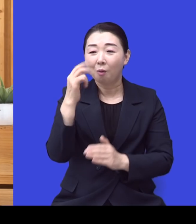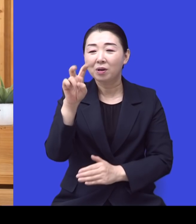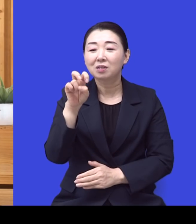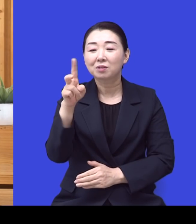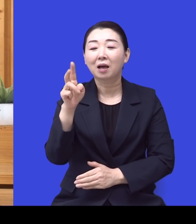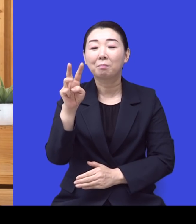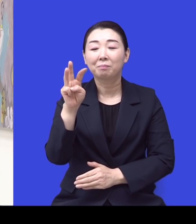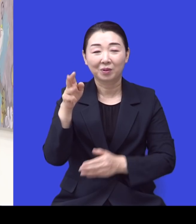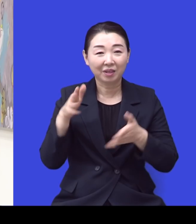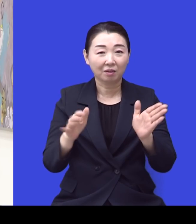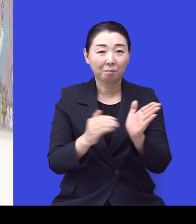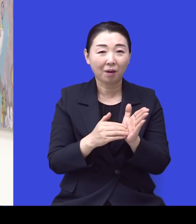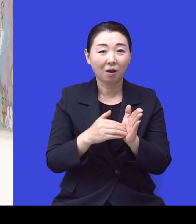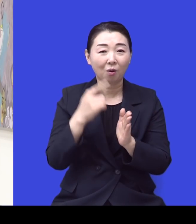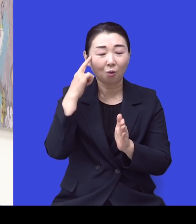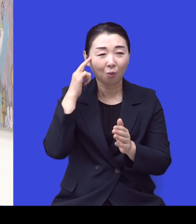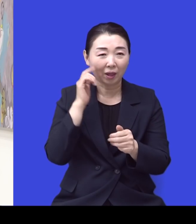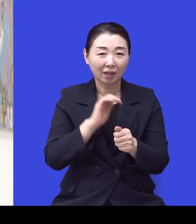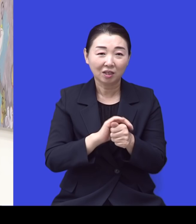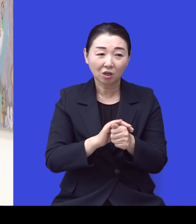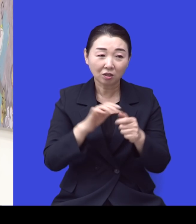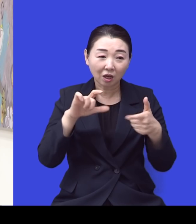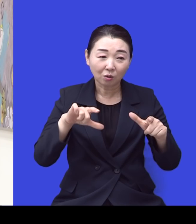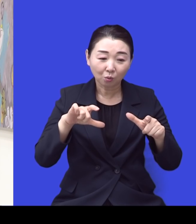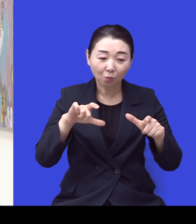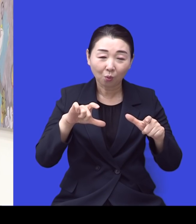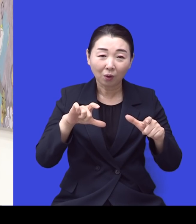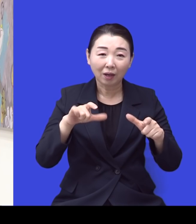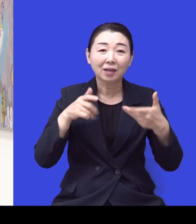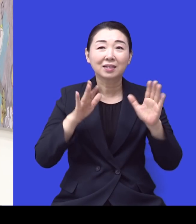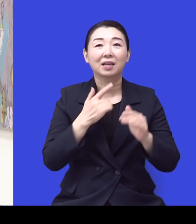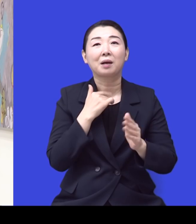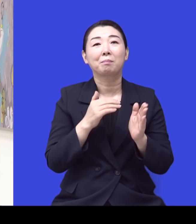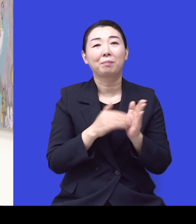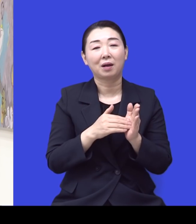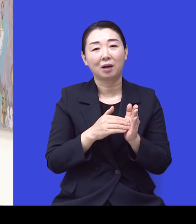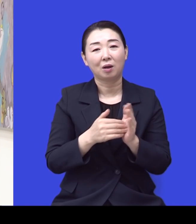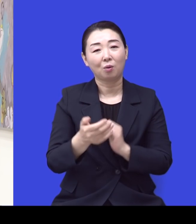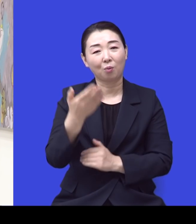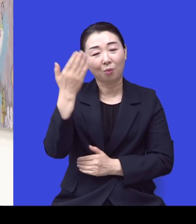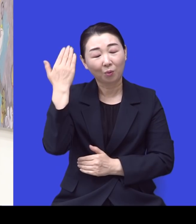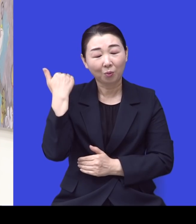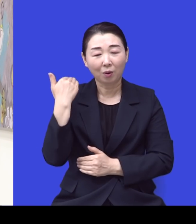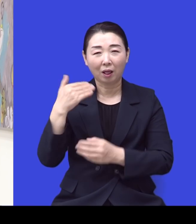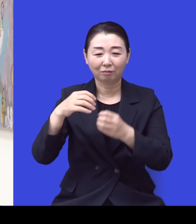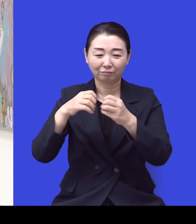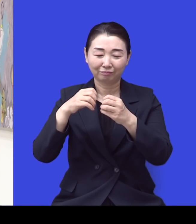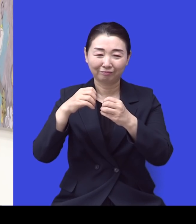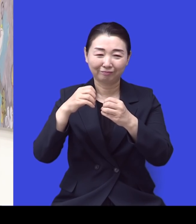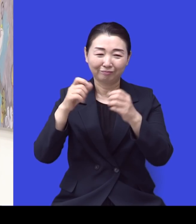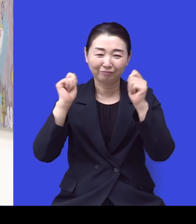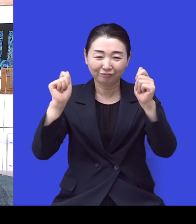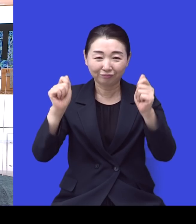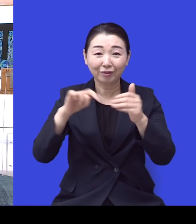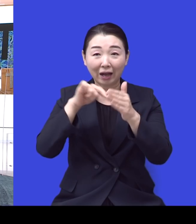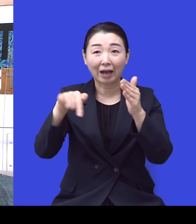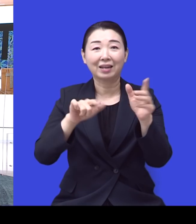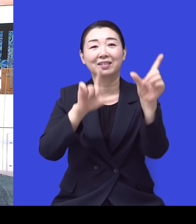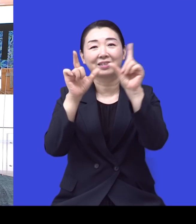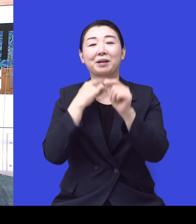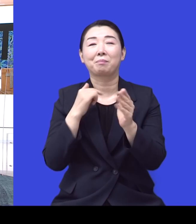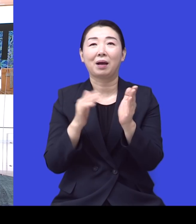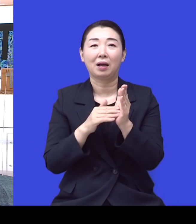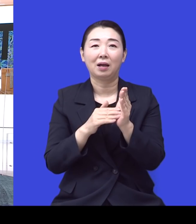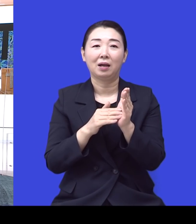또 경상도에서 사셨던 분이라서 네. 너무 오랫동안 무속 속에 살으셨었지. 예. 그러니까 많이